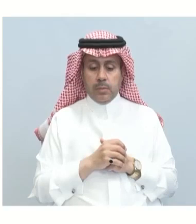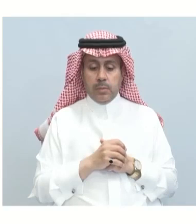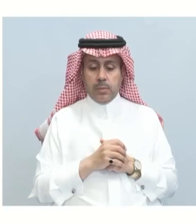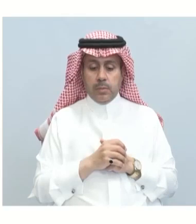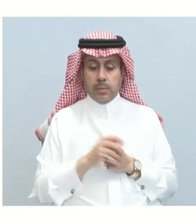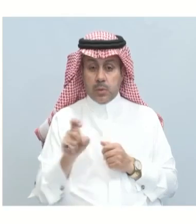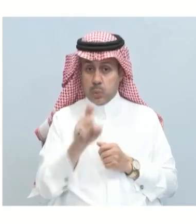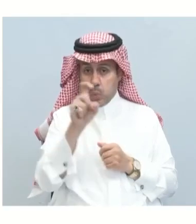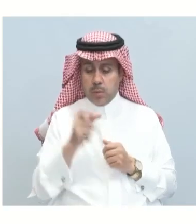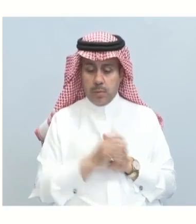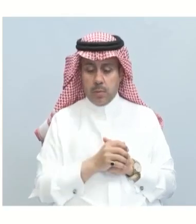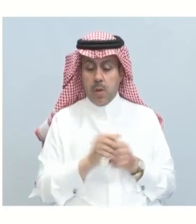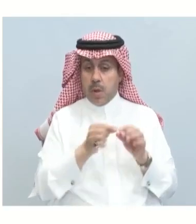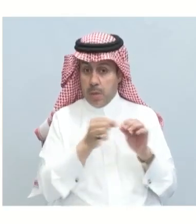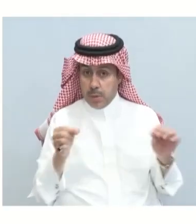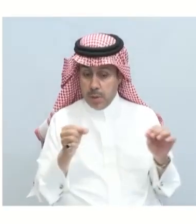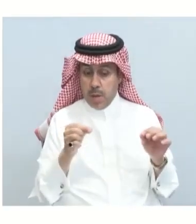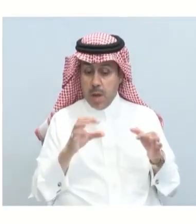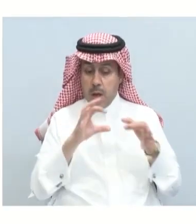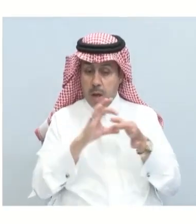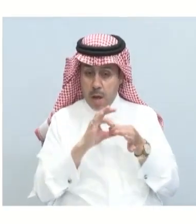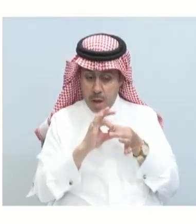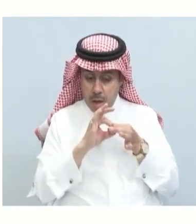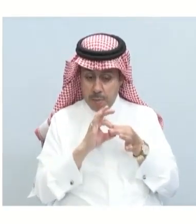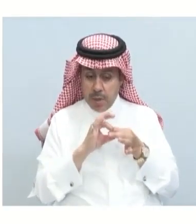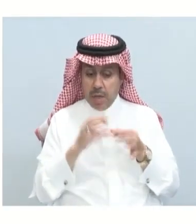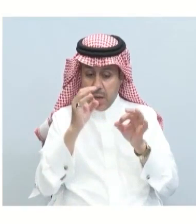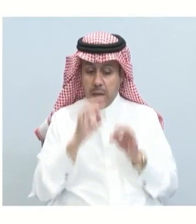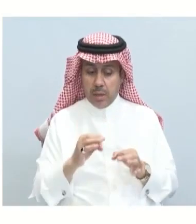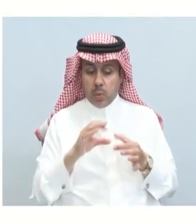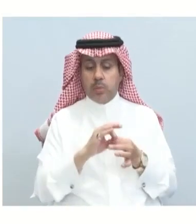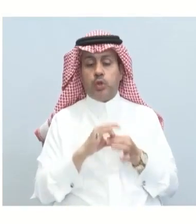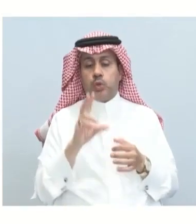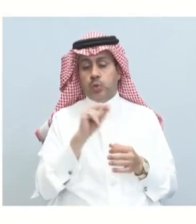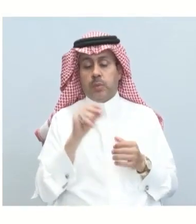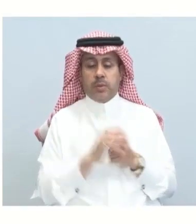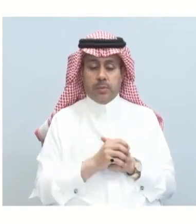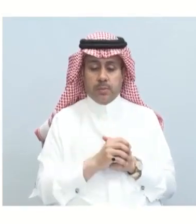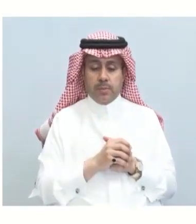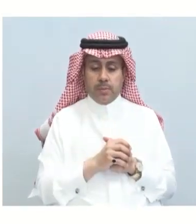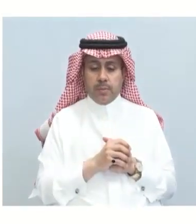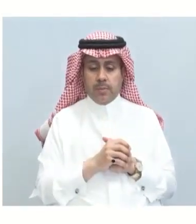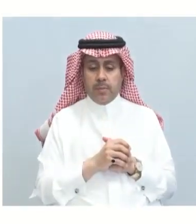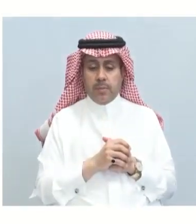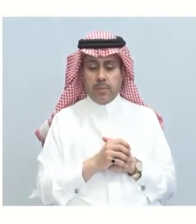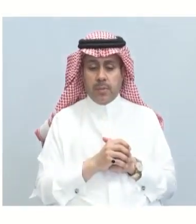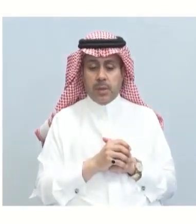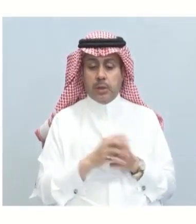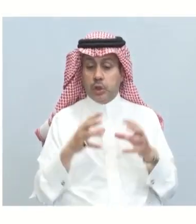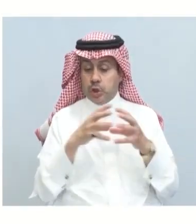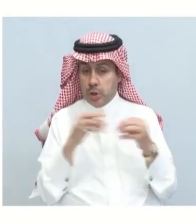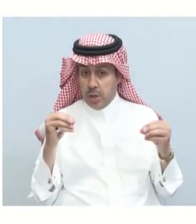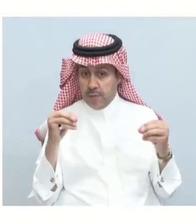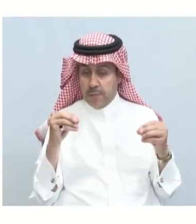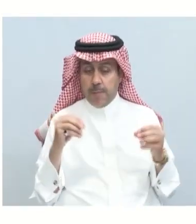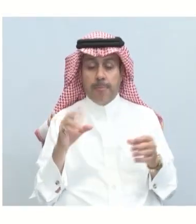المتشابهات فما الرابط بالعلاقه بين الايات وبين ايات المتشابهات ذكرنا ذلكم الرابط